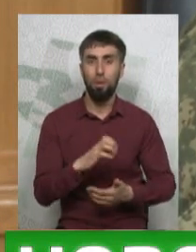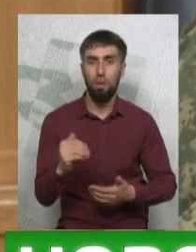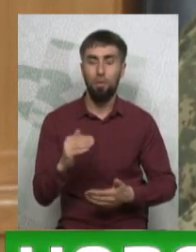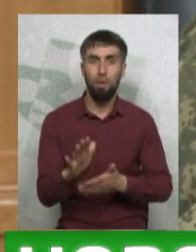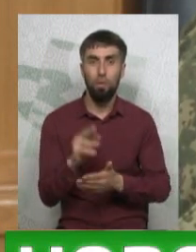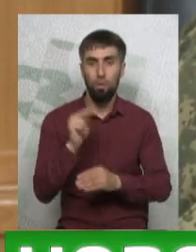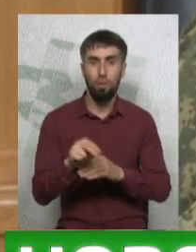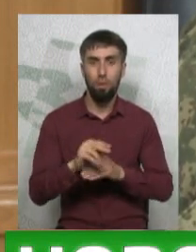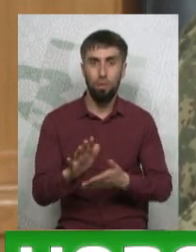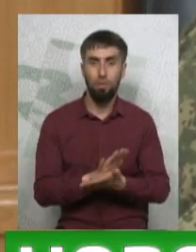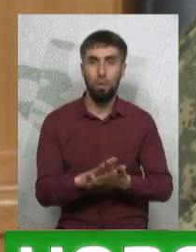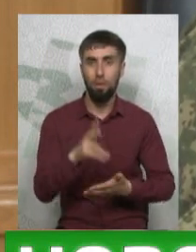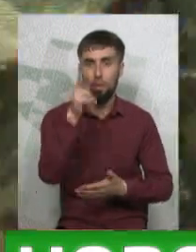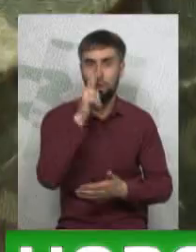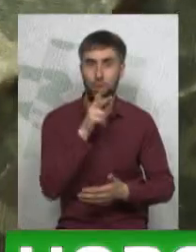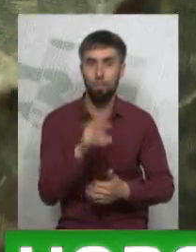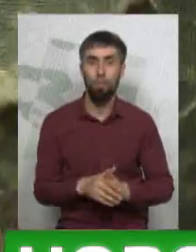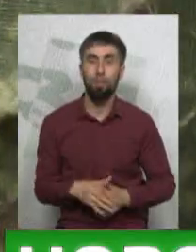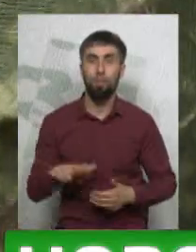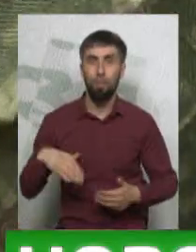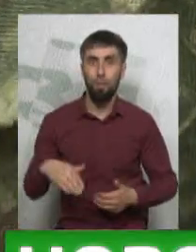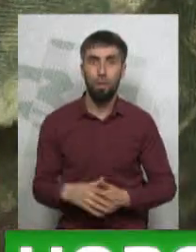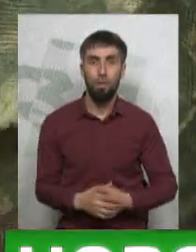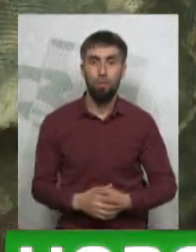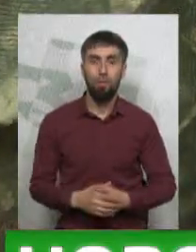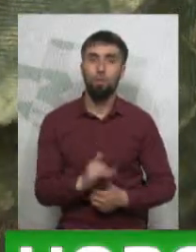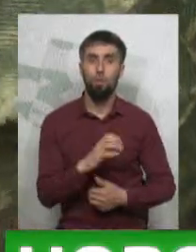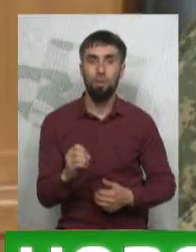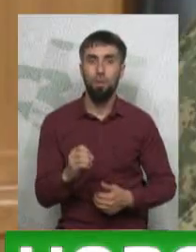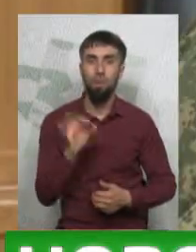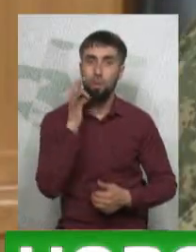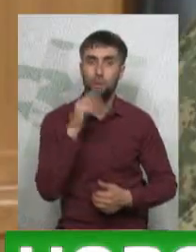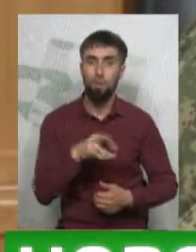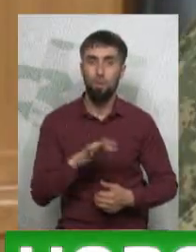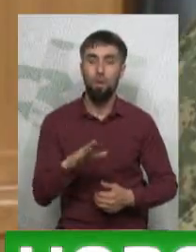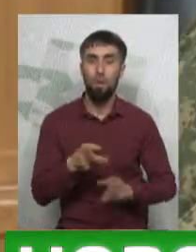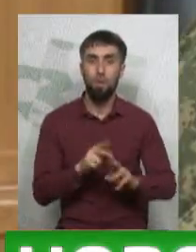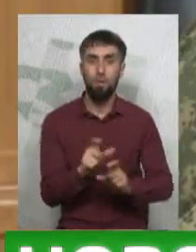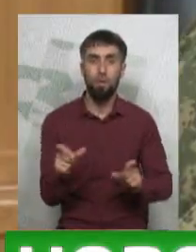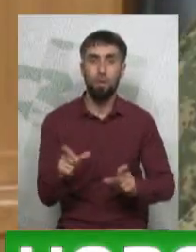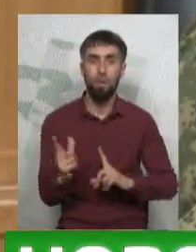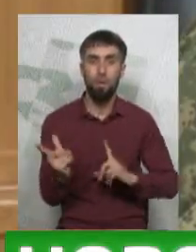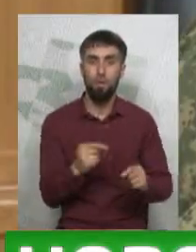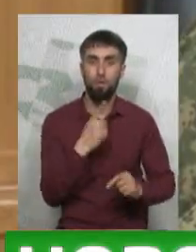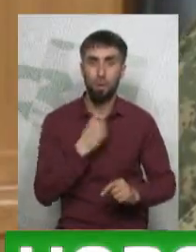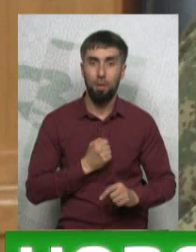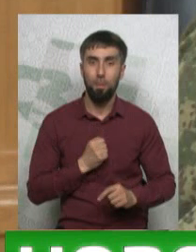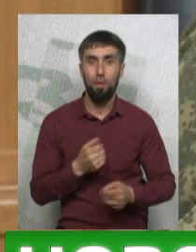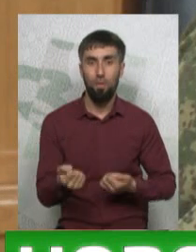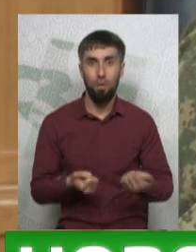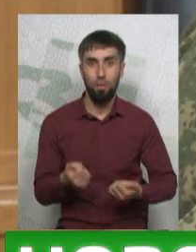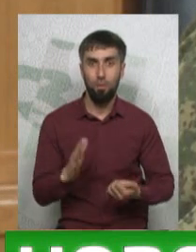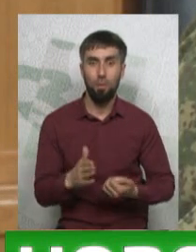учит бесплатно. 3 месяца. Потом уже в осенний призыв эти люди пойдут в армию уже непосредственно